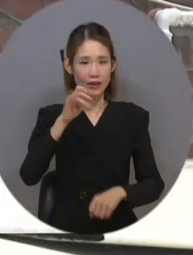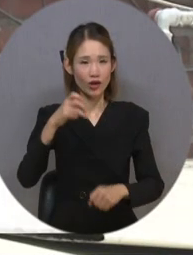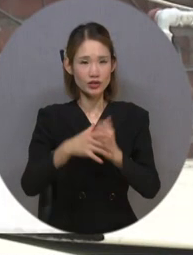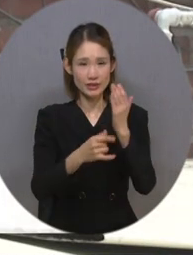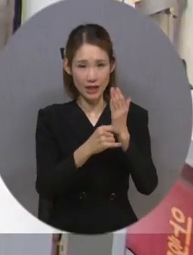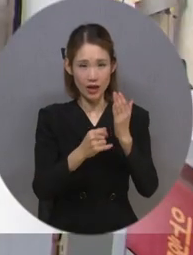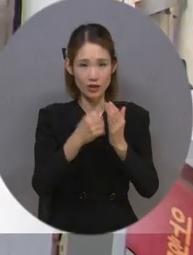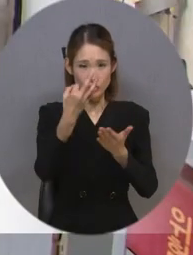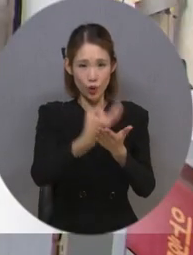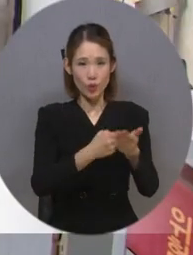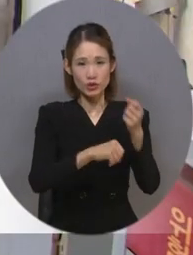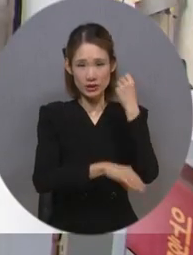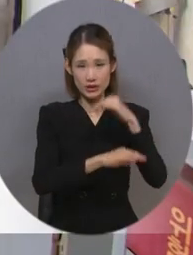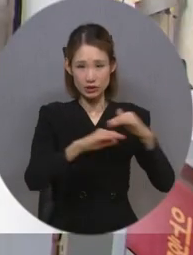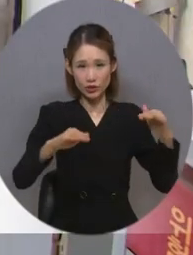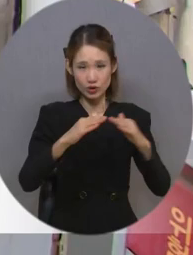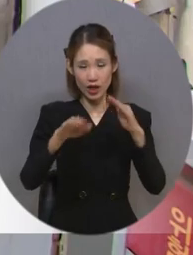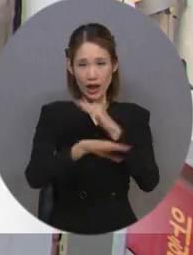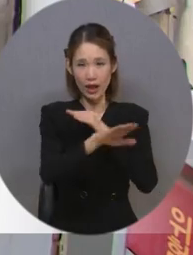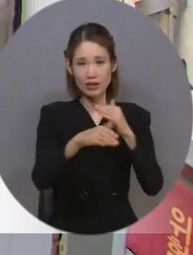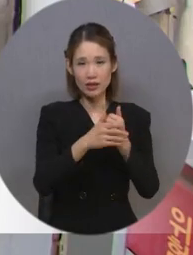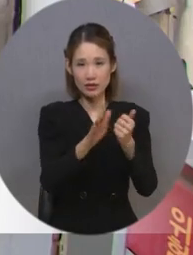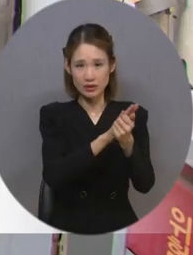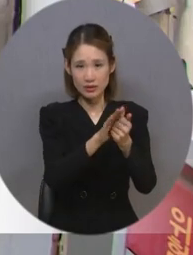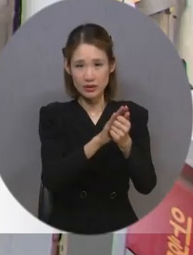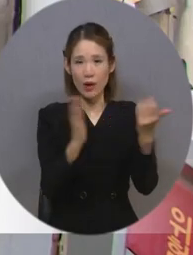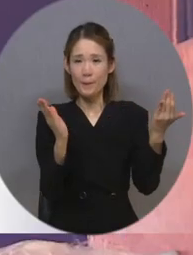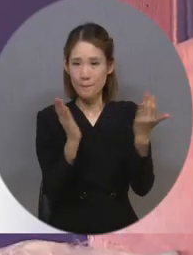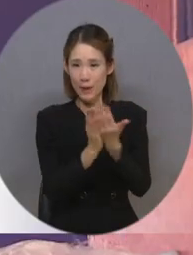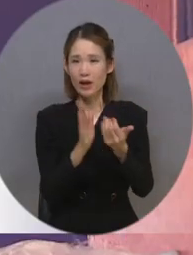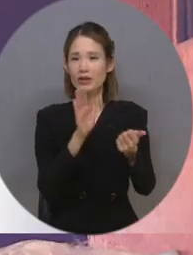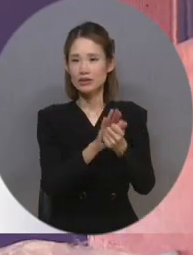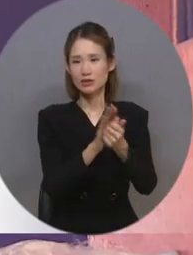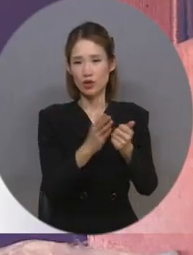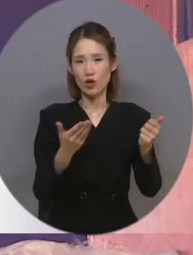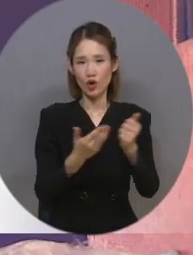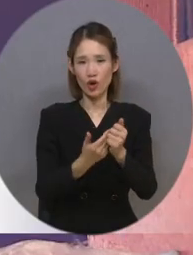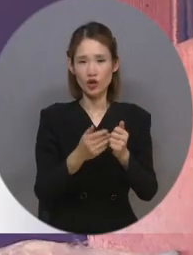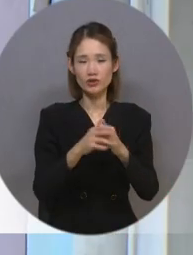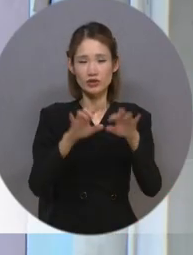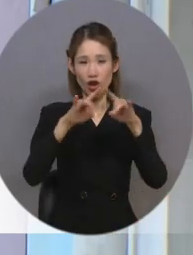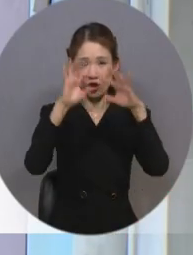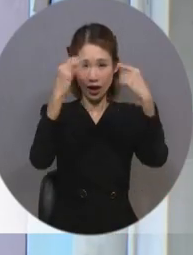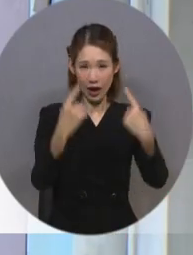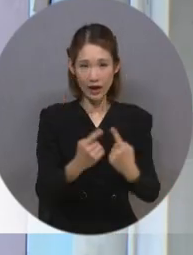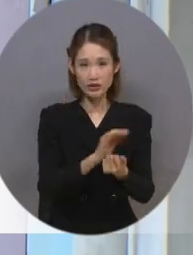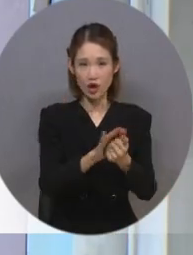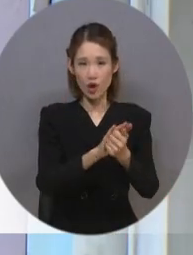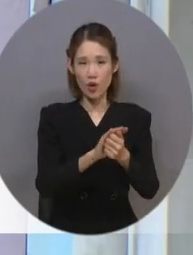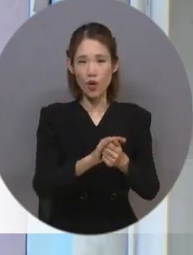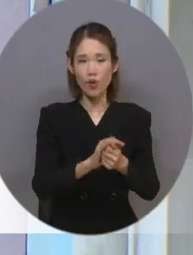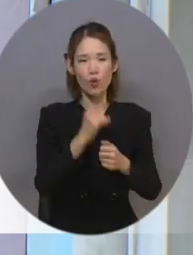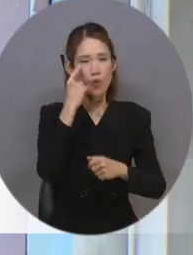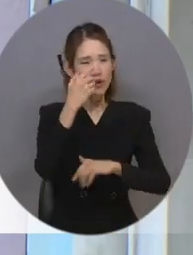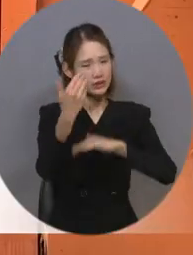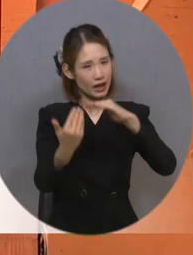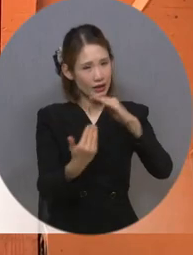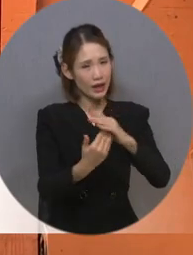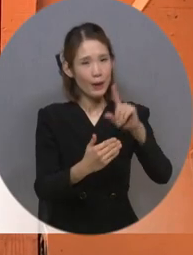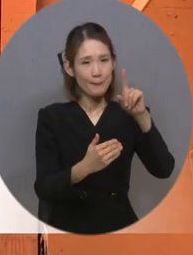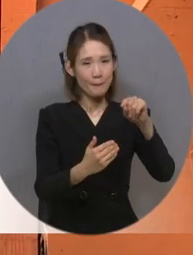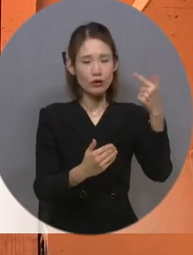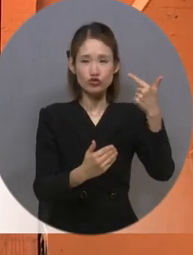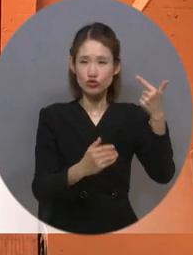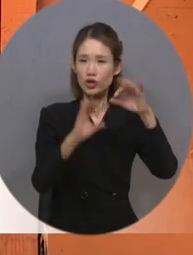소득기준과 세대원 특성을 고려해 제공되며 전기요금 복지 할인 서비스는 월 최대 16000원의 전기요금을